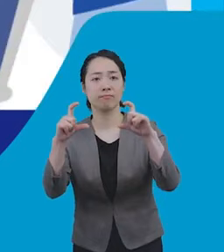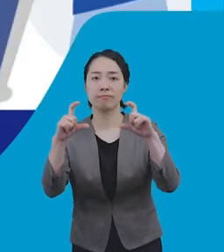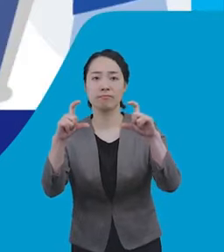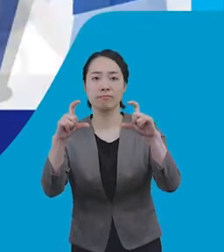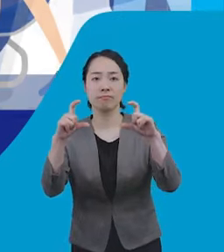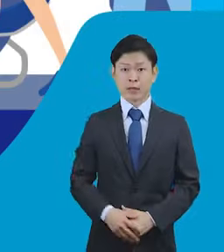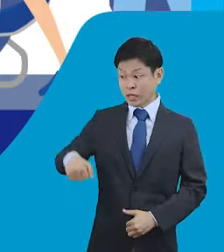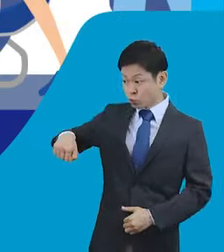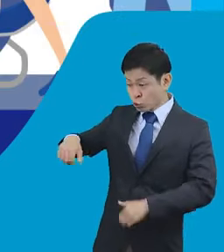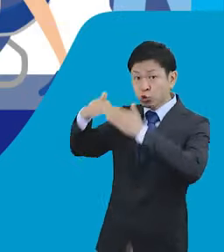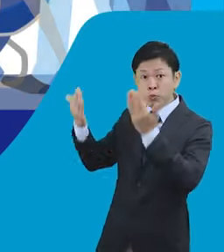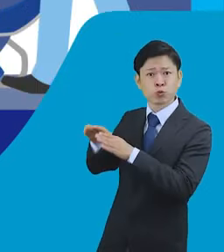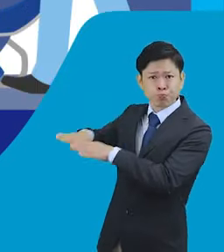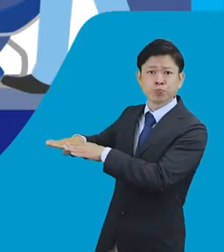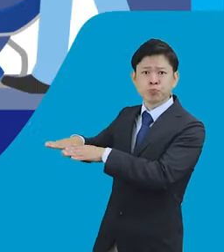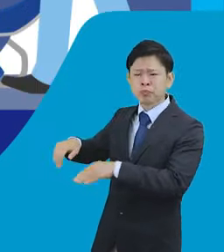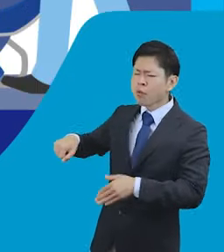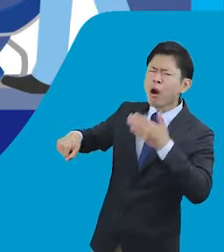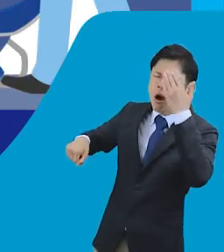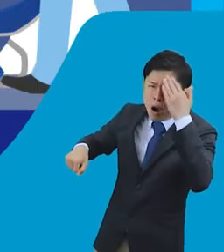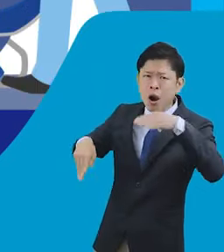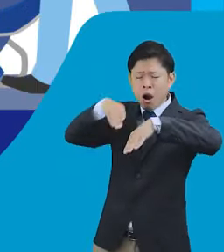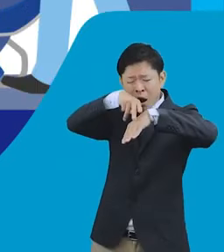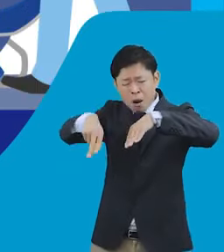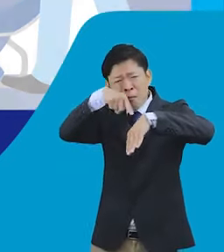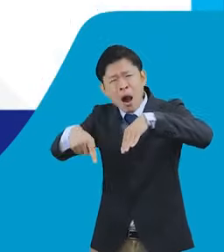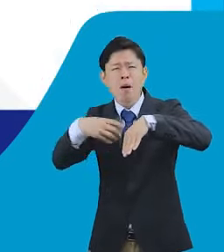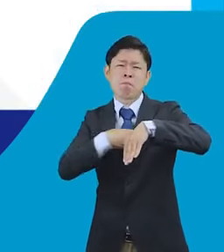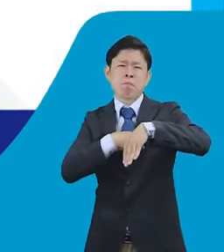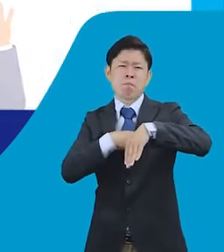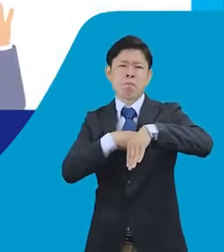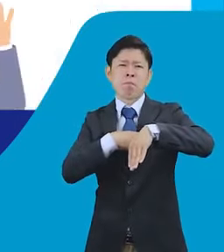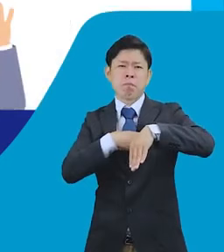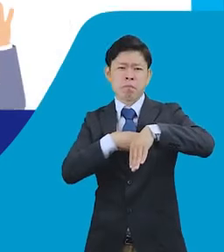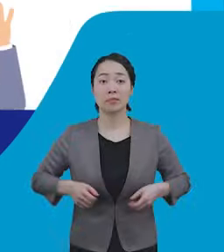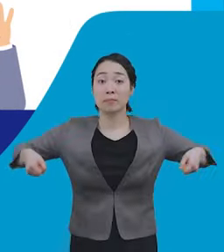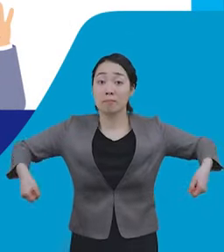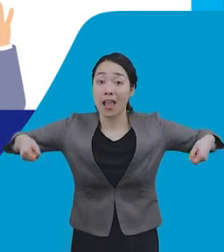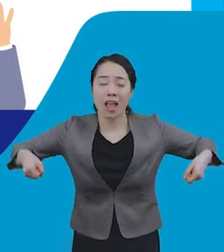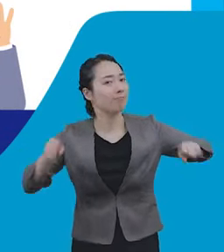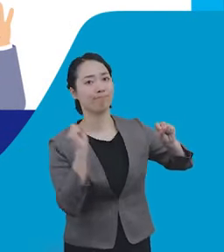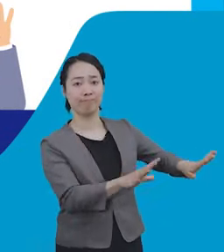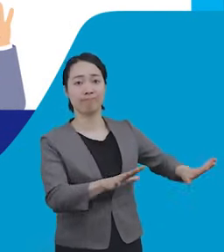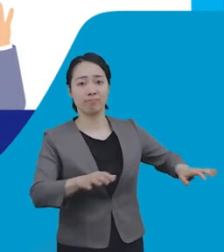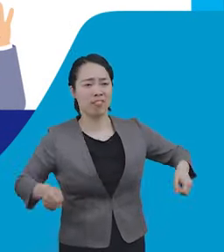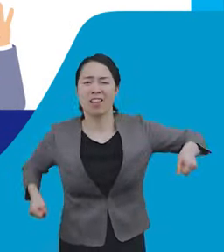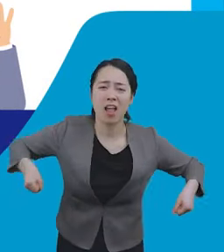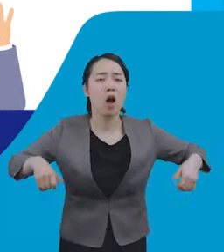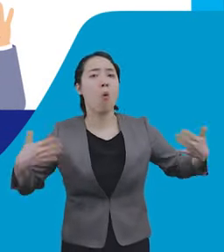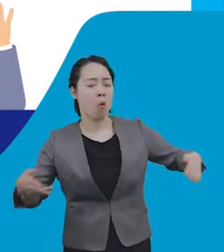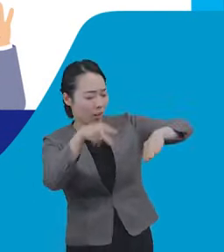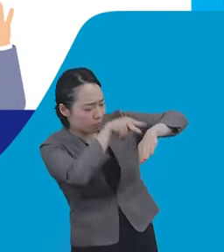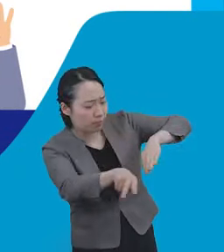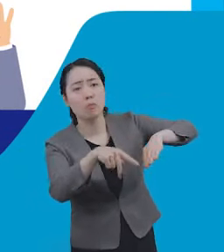during evacuation. 手荷物は一切持たないでください。脱出の妨げやスライドを破損する恐れがあります。 Leave all baggage behind as it may